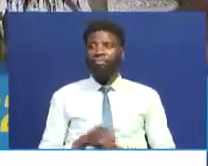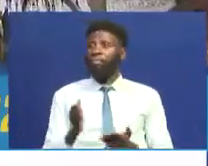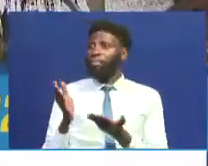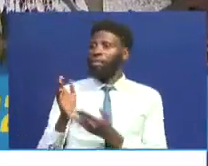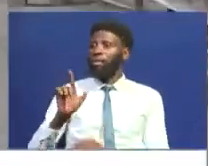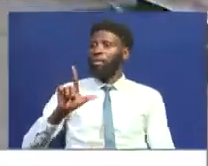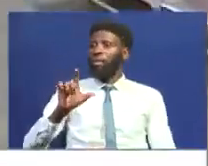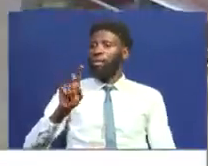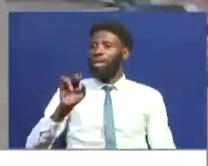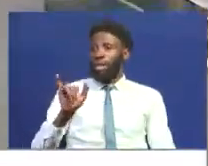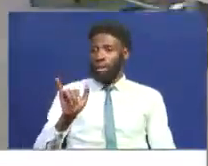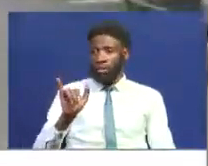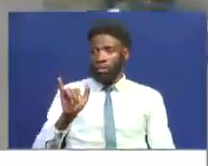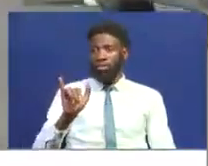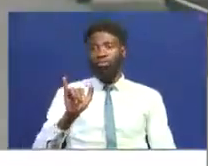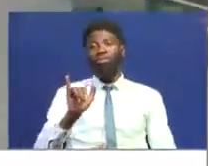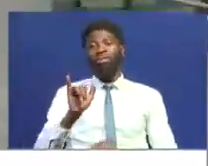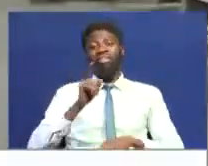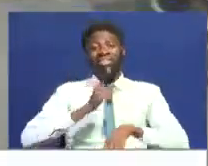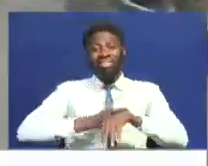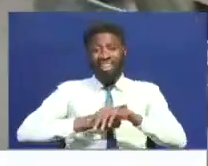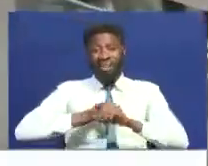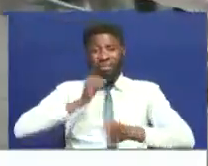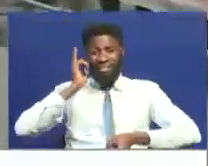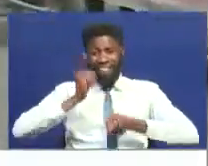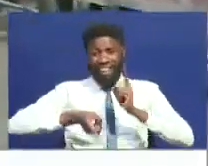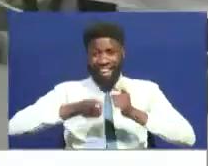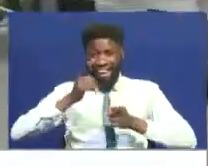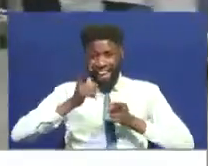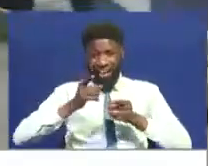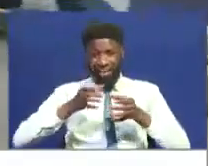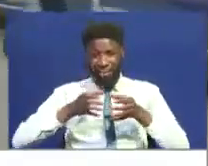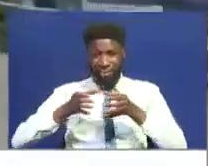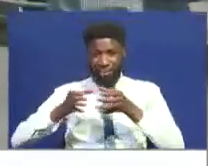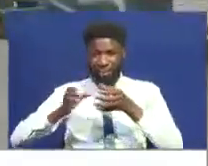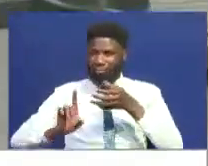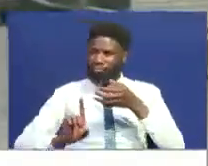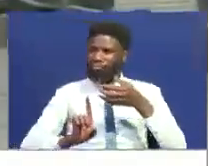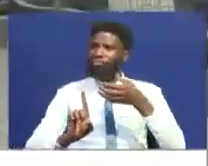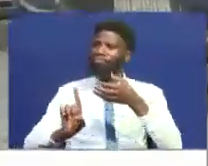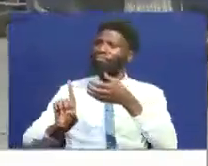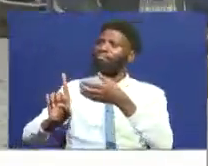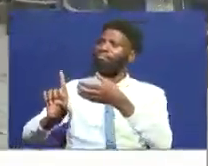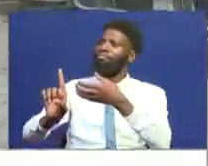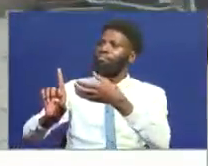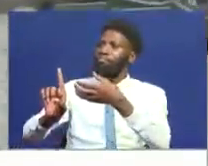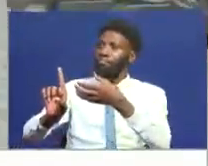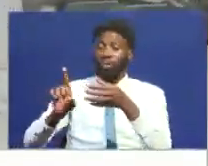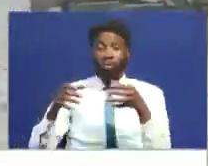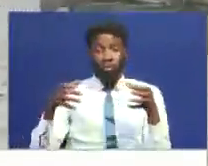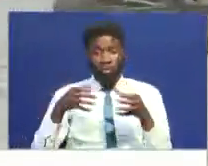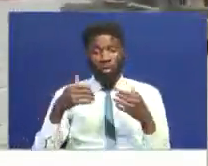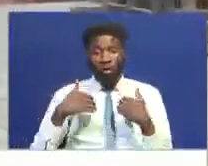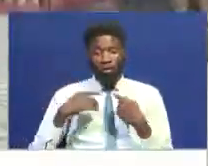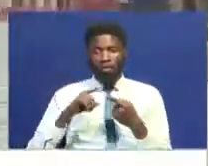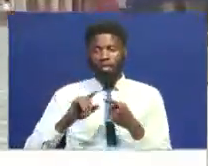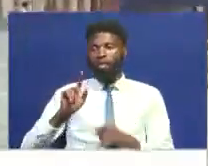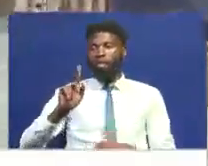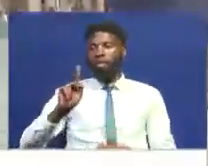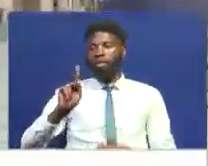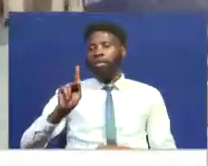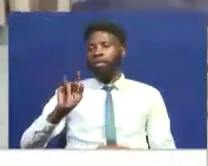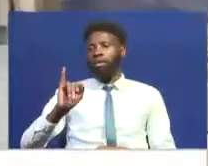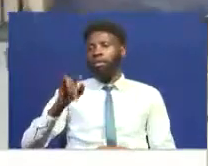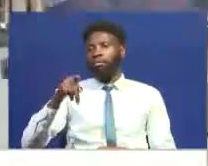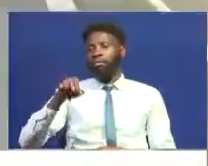Lemi Berhanu alitawala mbio hizo tangu mwanzoni, huku akiongoza kikosi kilichojumuisha Kiprono Kipkemoi, Joshua Kipkemboi